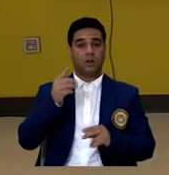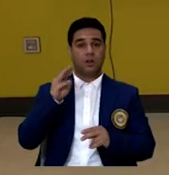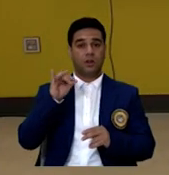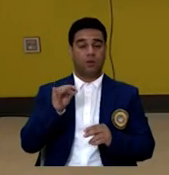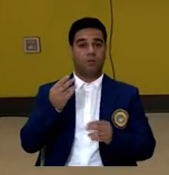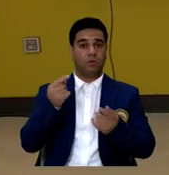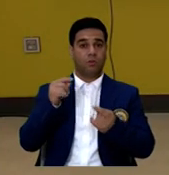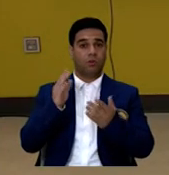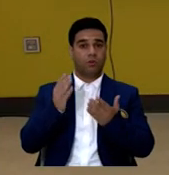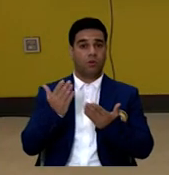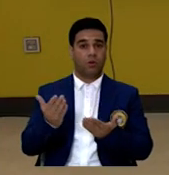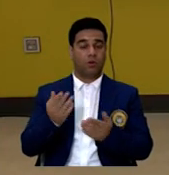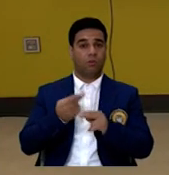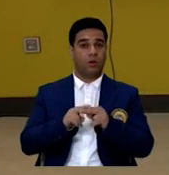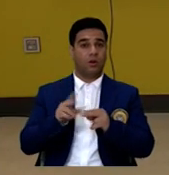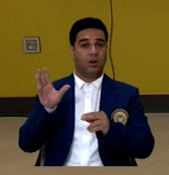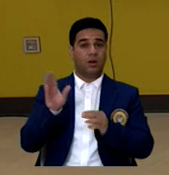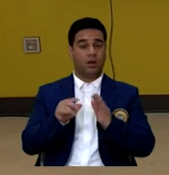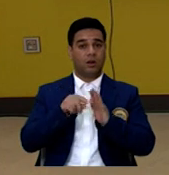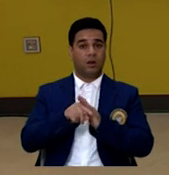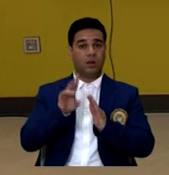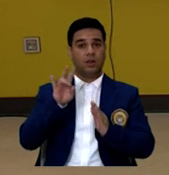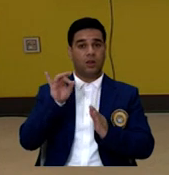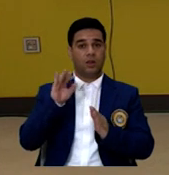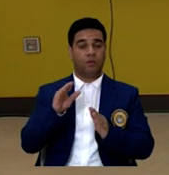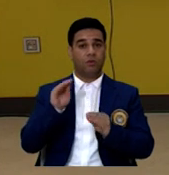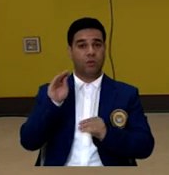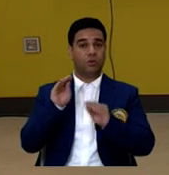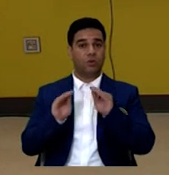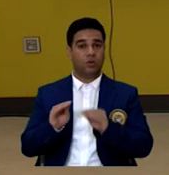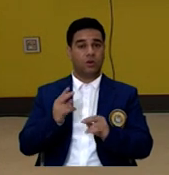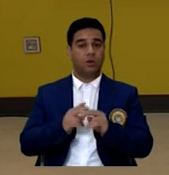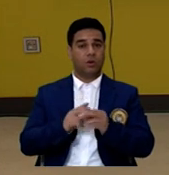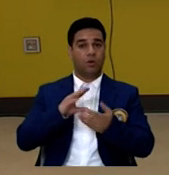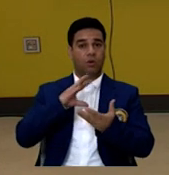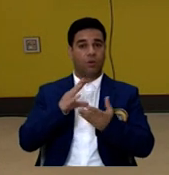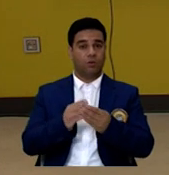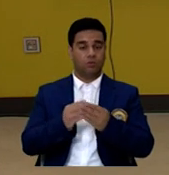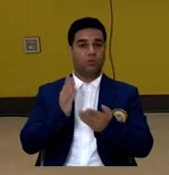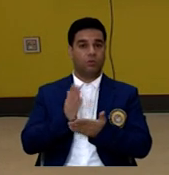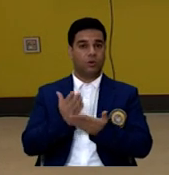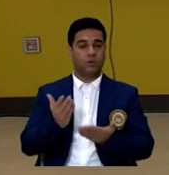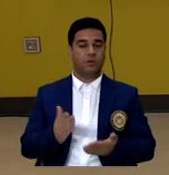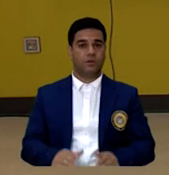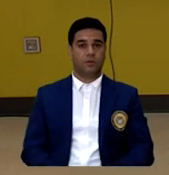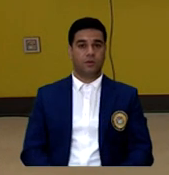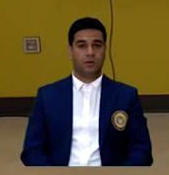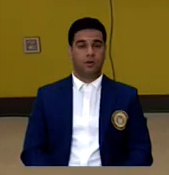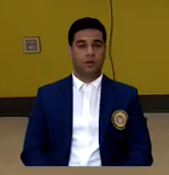mansub bo'lganligi uchun ularning nerv sistemasi tuzilishida umumiyliklar mavjud.